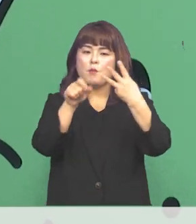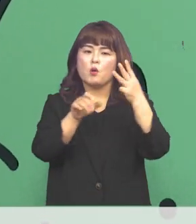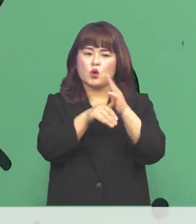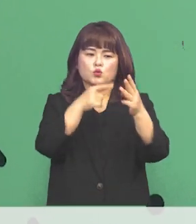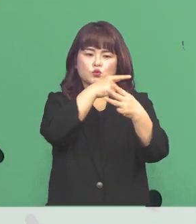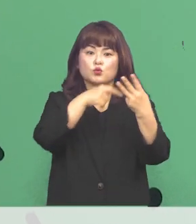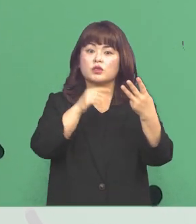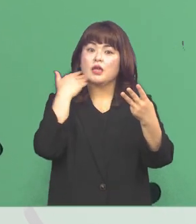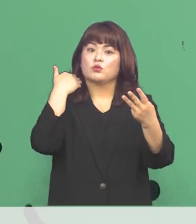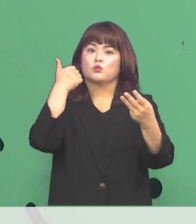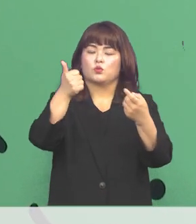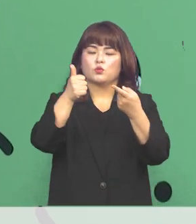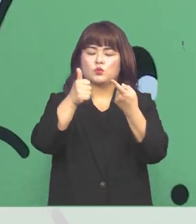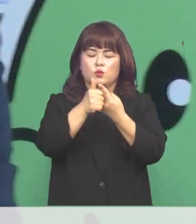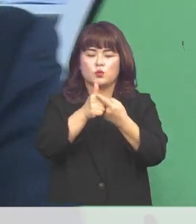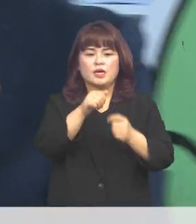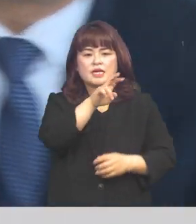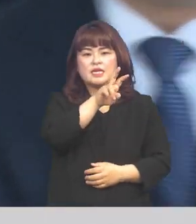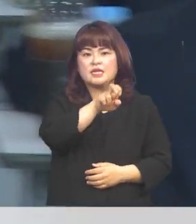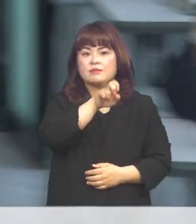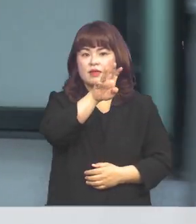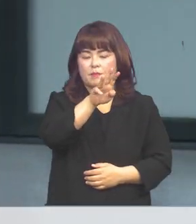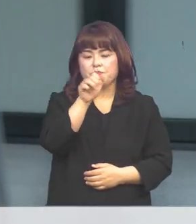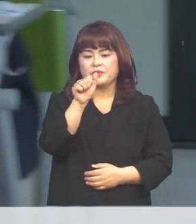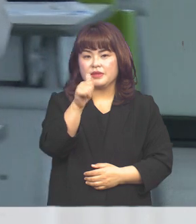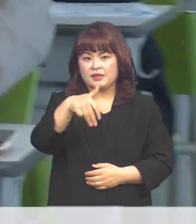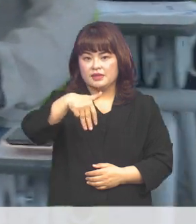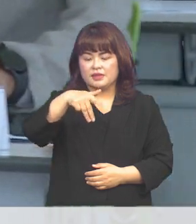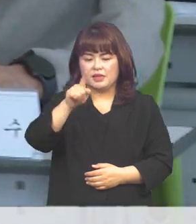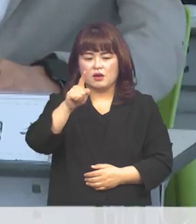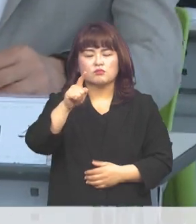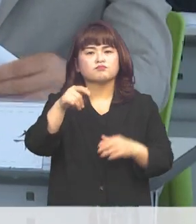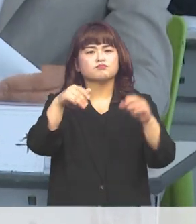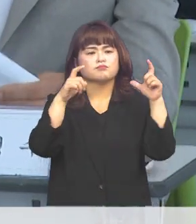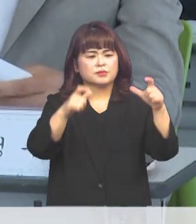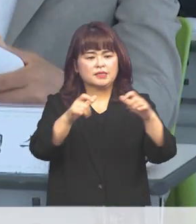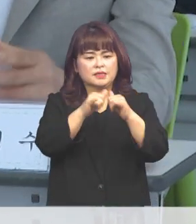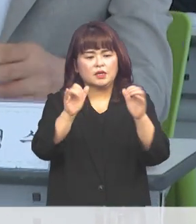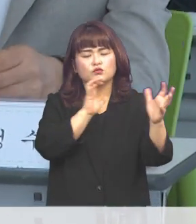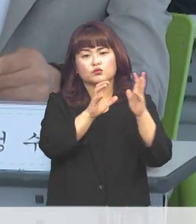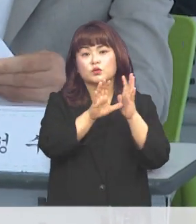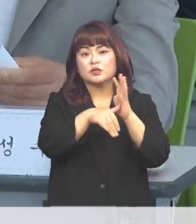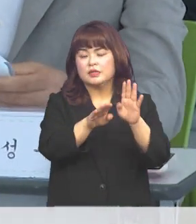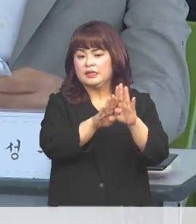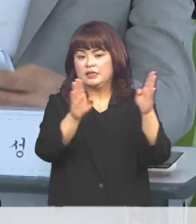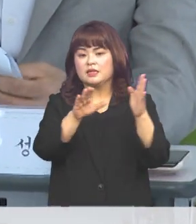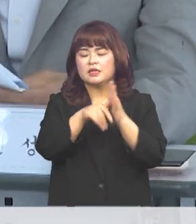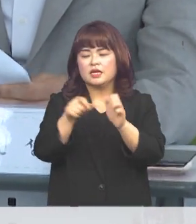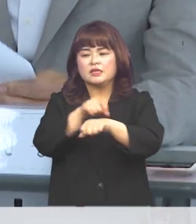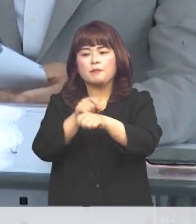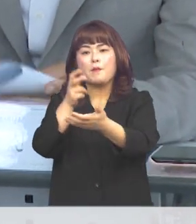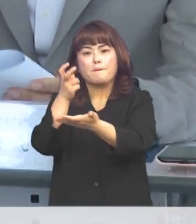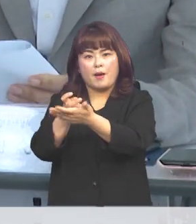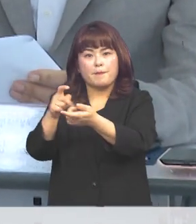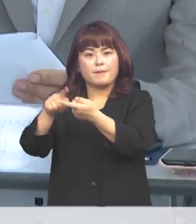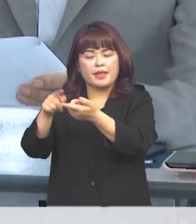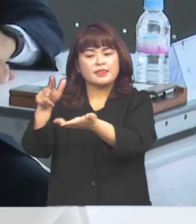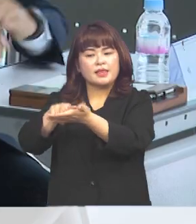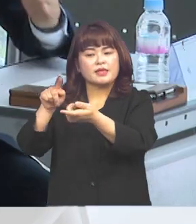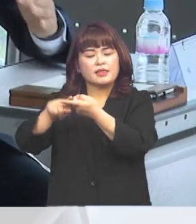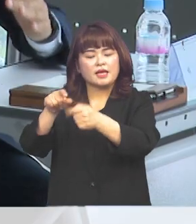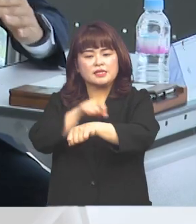윤석열 대통령 주재로 열린 제23차 민생토론회에서 윤 대통령이 특례시 지원특별법을